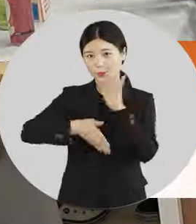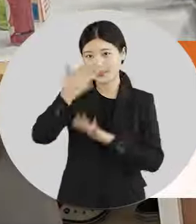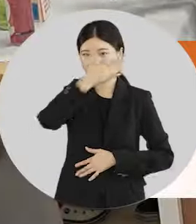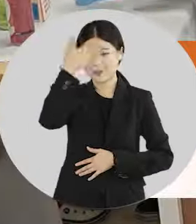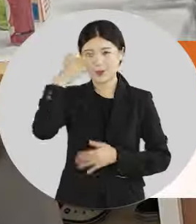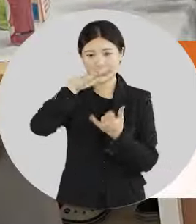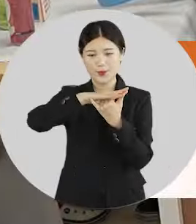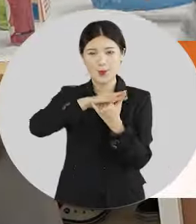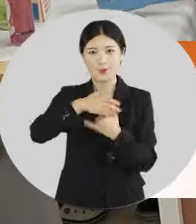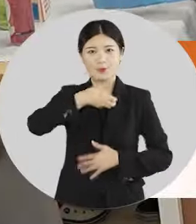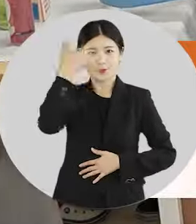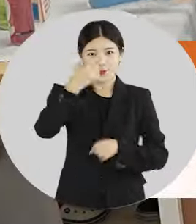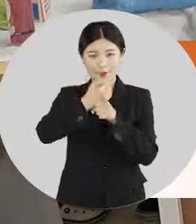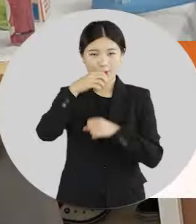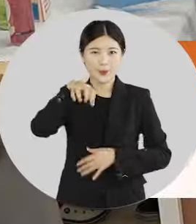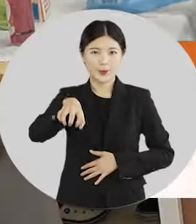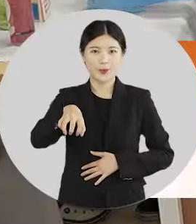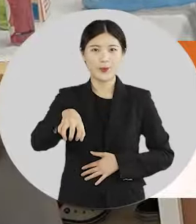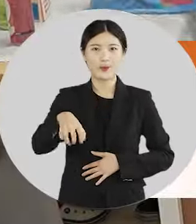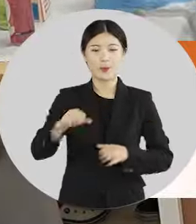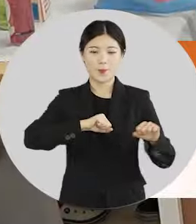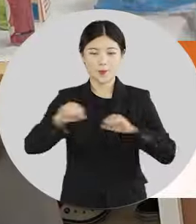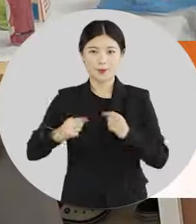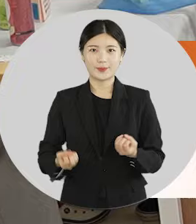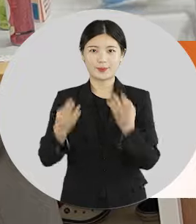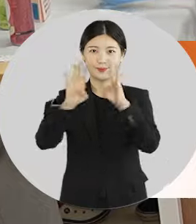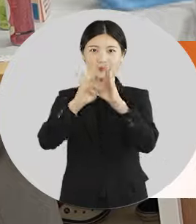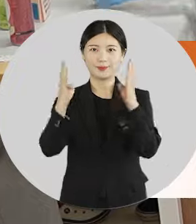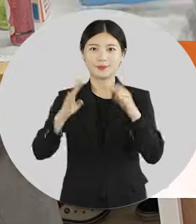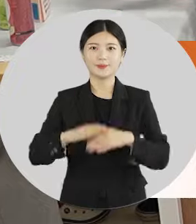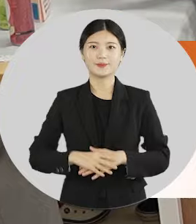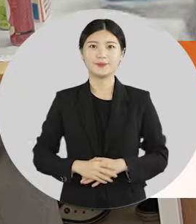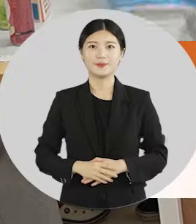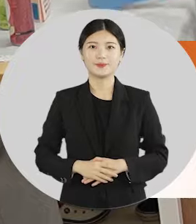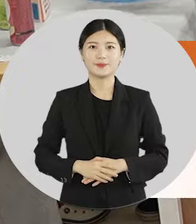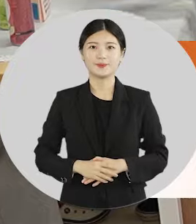공주시 청소년 꿈 창작소 도파밍 시사회가 열렸습니다.